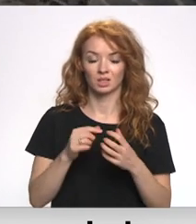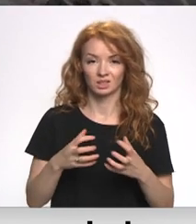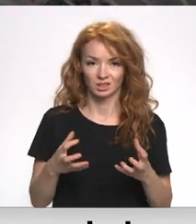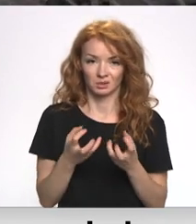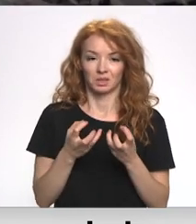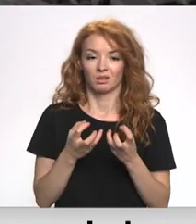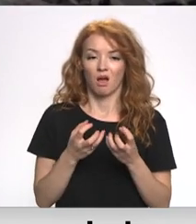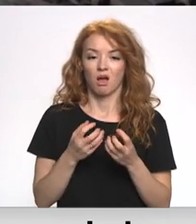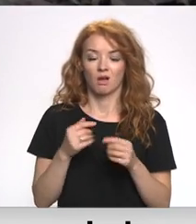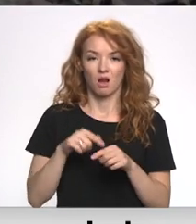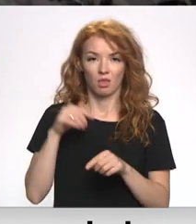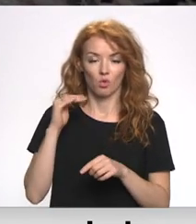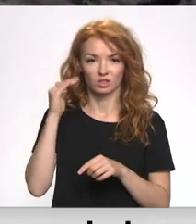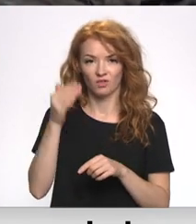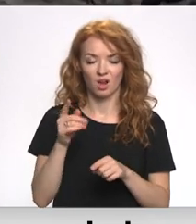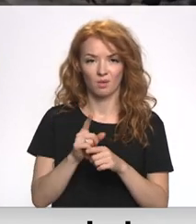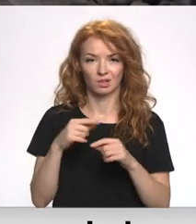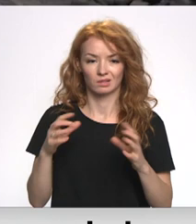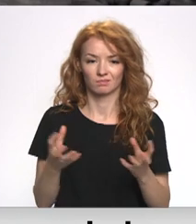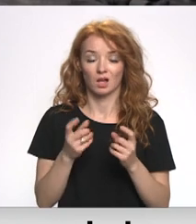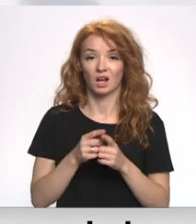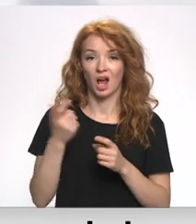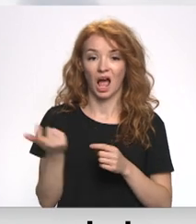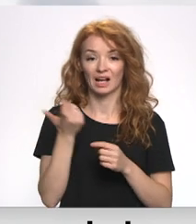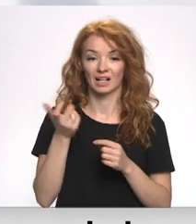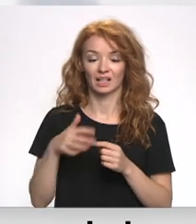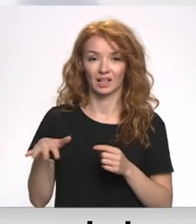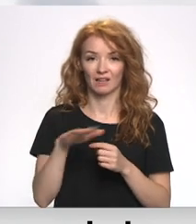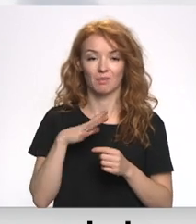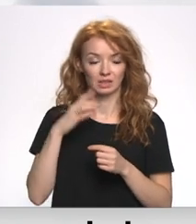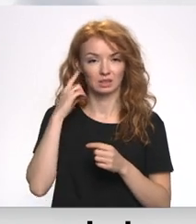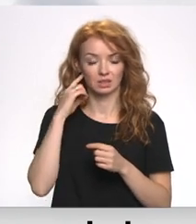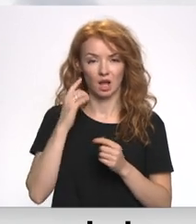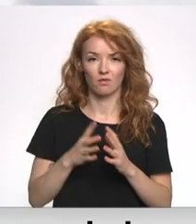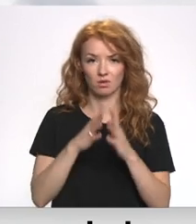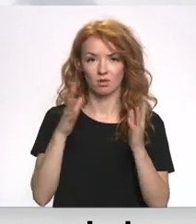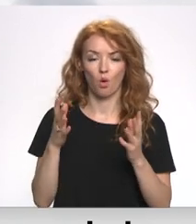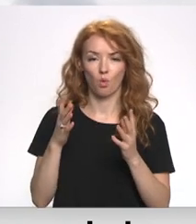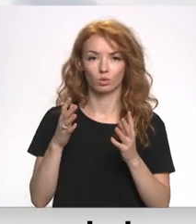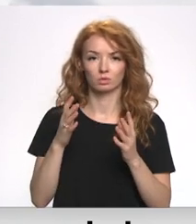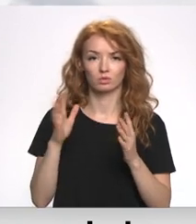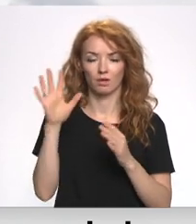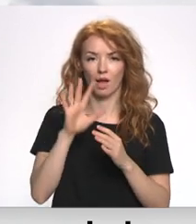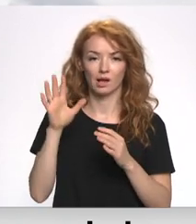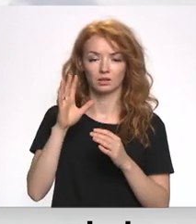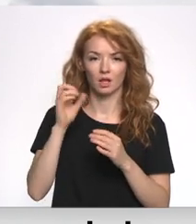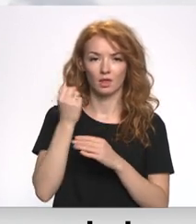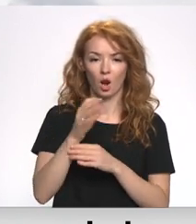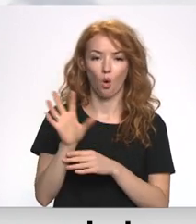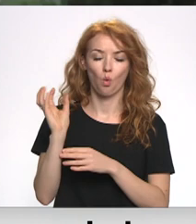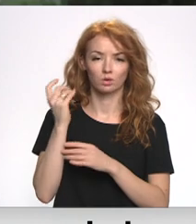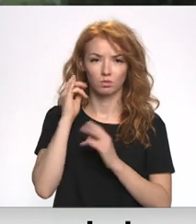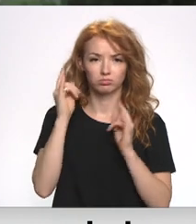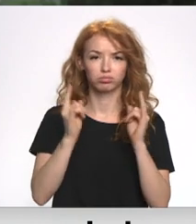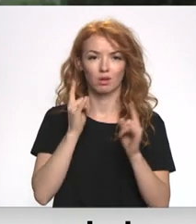saspringtāka, atmosfēra varētu būt saspringtāka ar Ukrainu. Arī šodien šeit Harkivā bija dzirdams vairāk gaisa trauksmi nekā